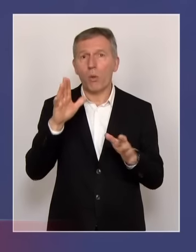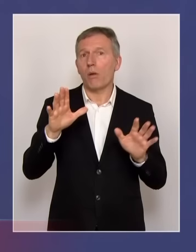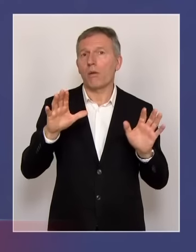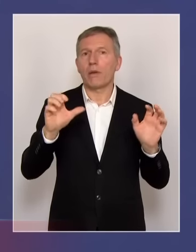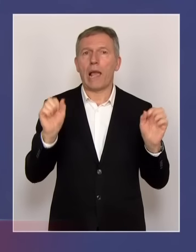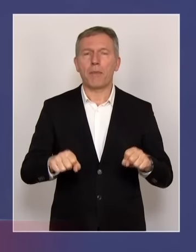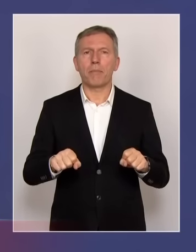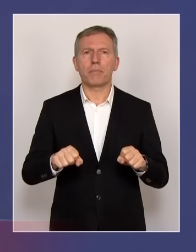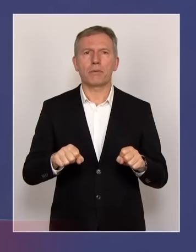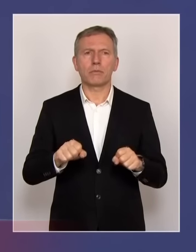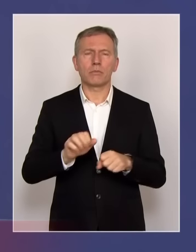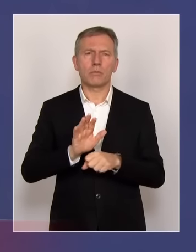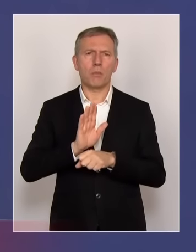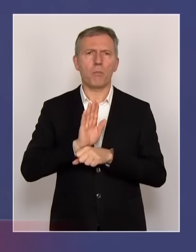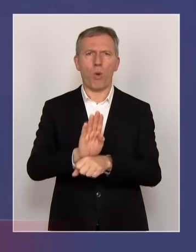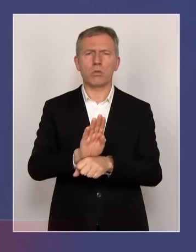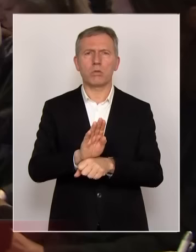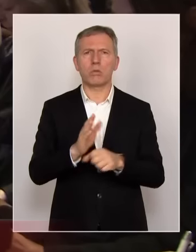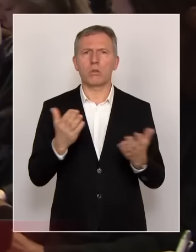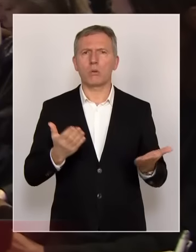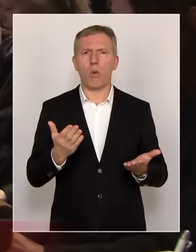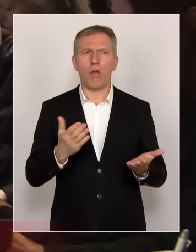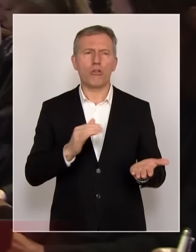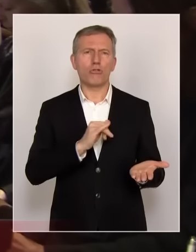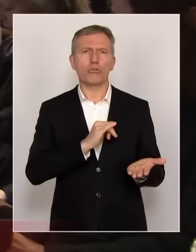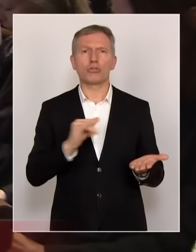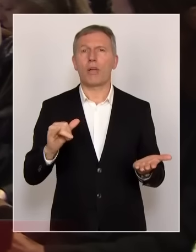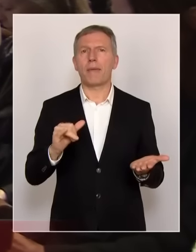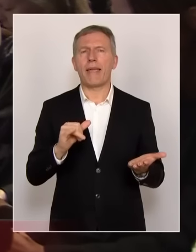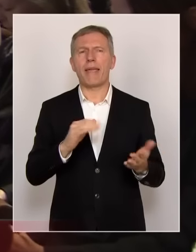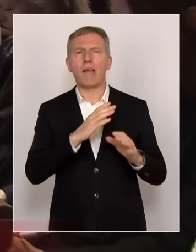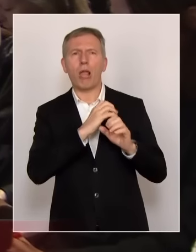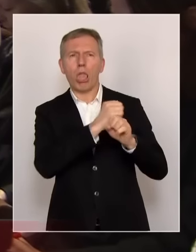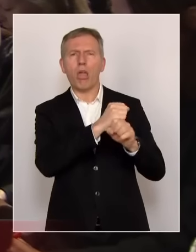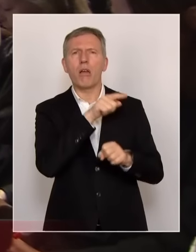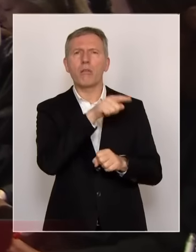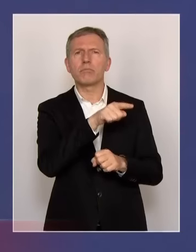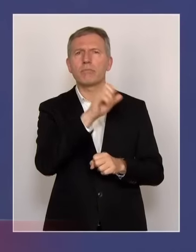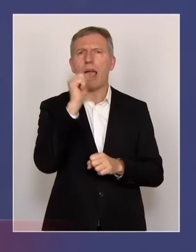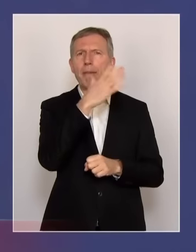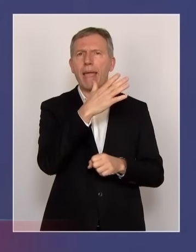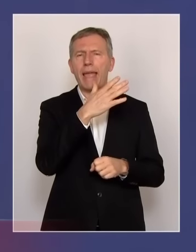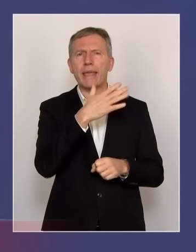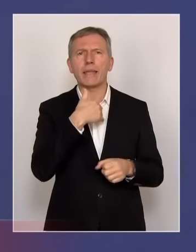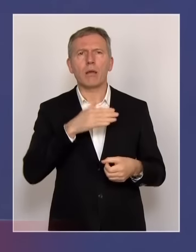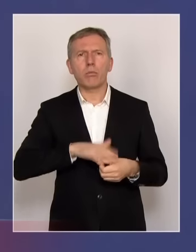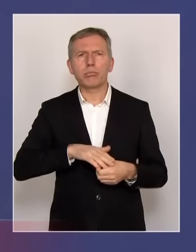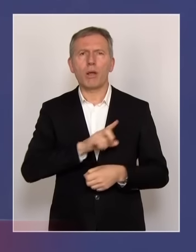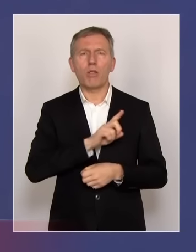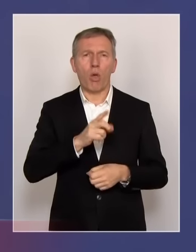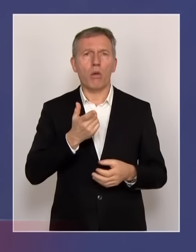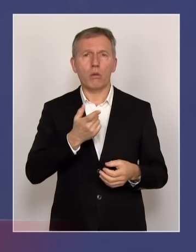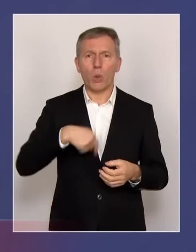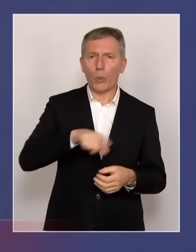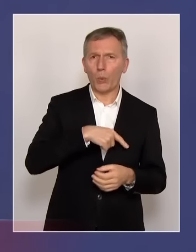de montrer qu'elle n'est jamais le vassal des Etats-Unis d'Amérique et qu'elle sait aussi parler